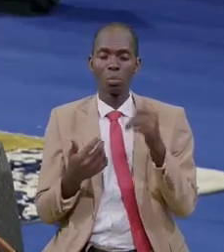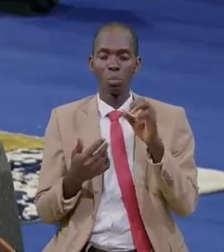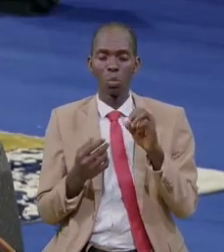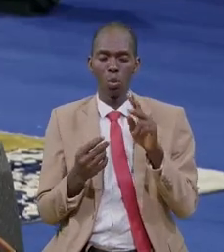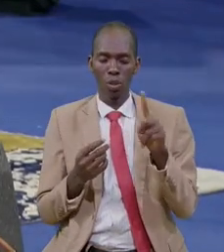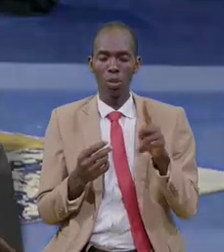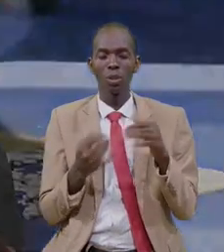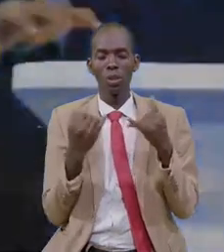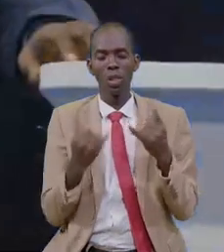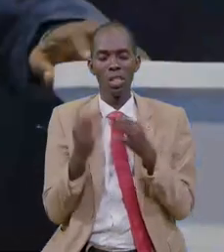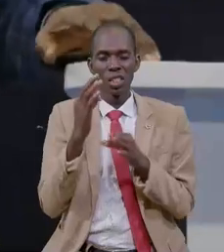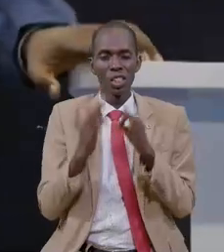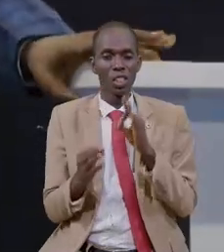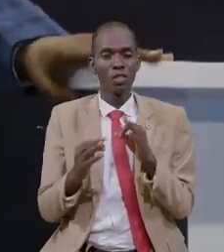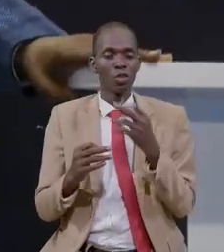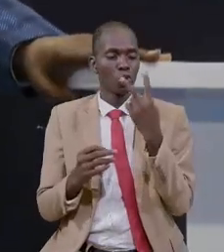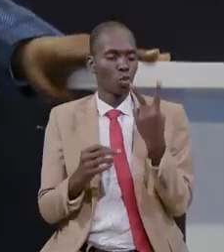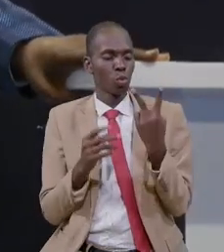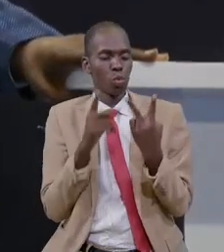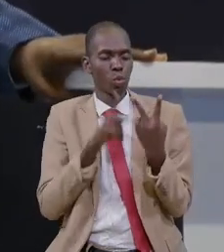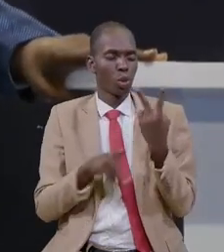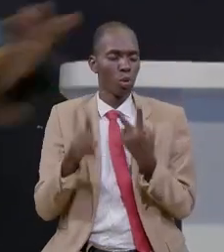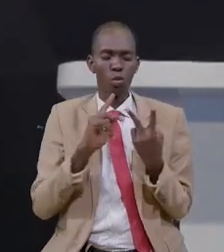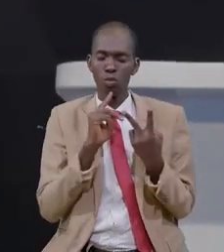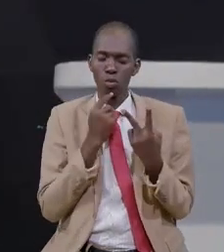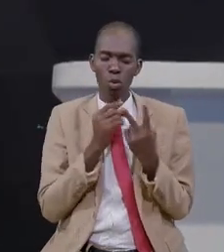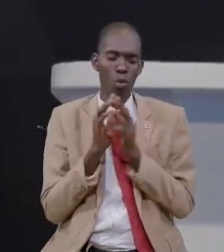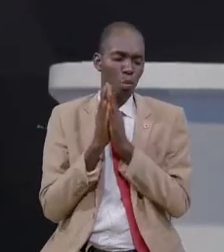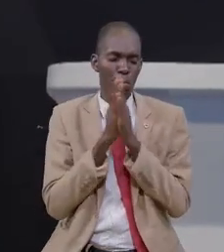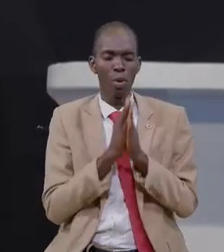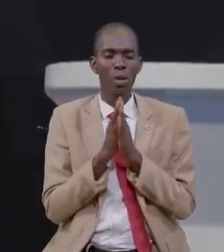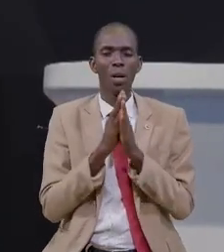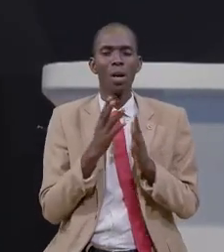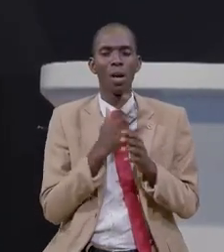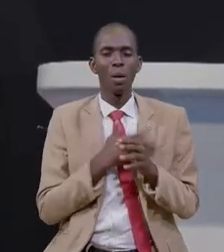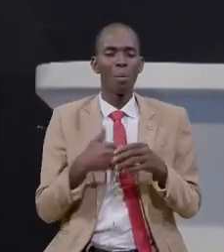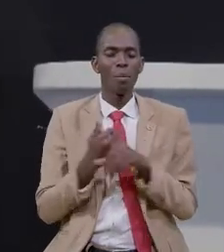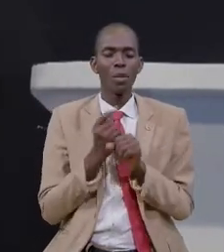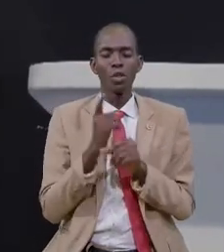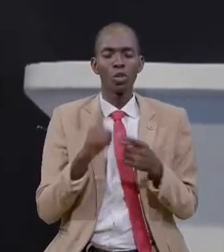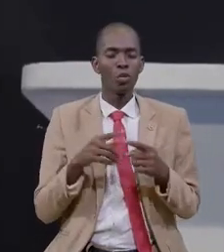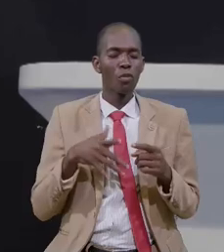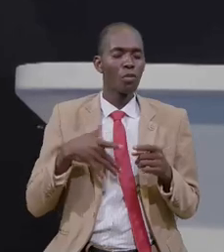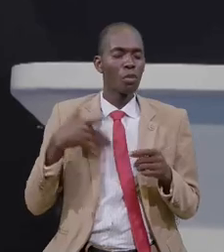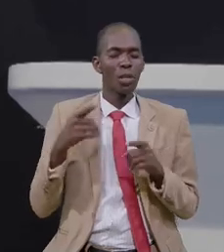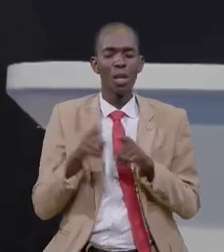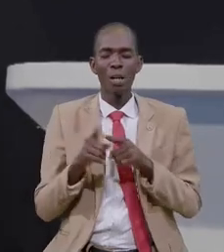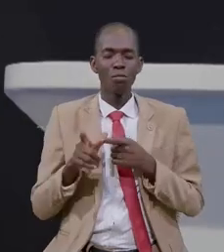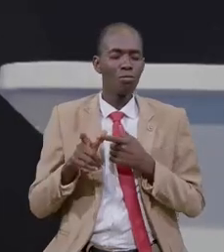C'est deux personnes. Ces deux personnes prient. Et tu ne sens pas. Tu n'as pas envie de sauter, de